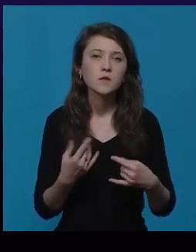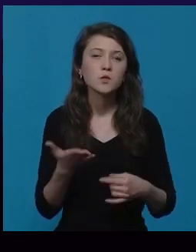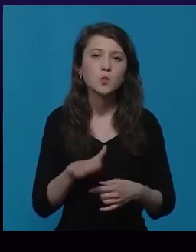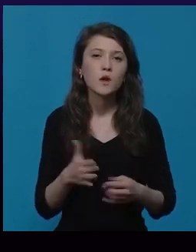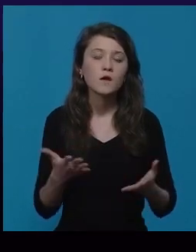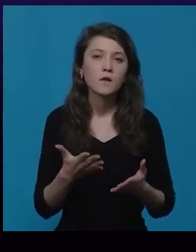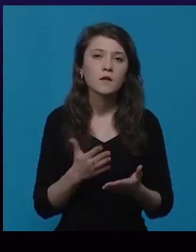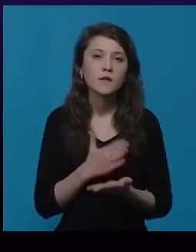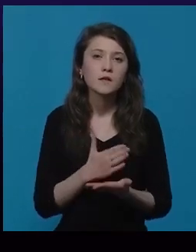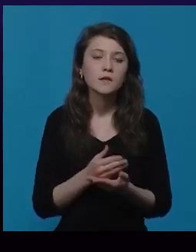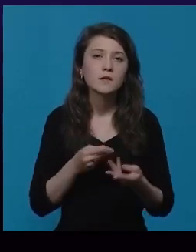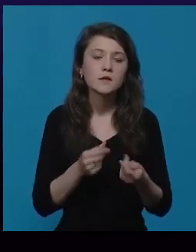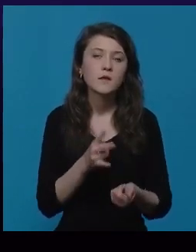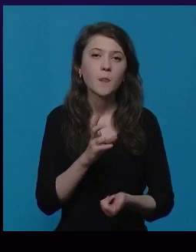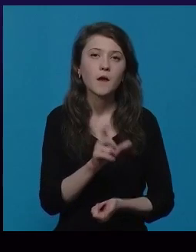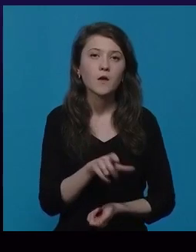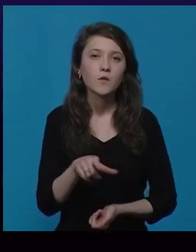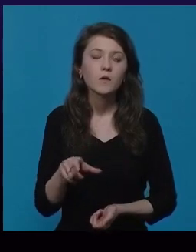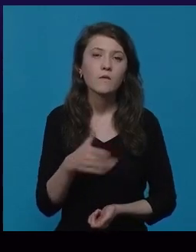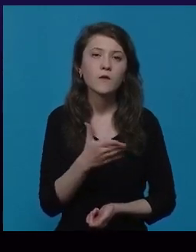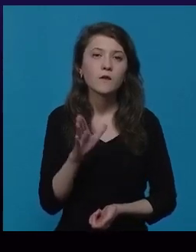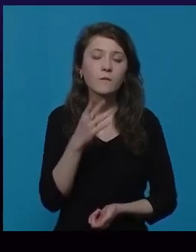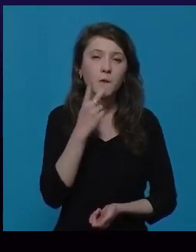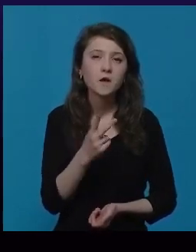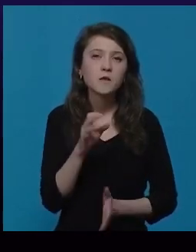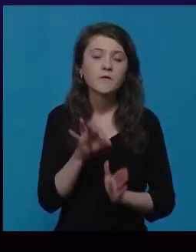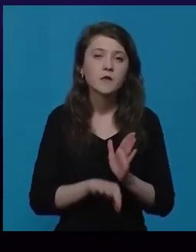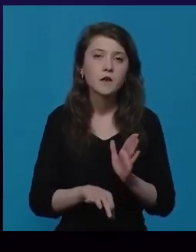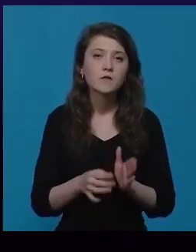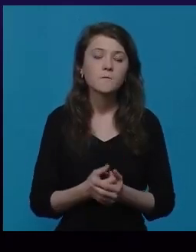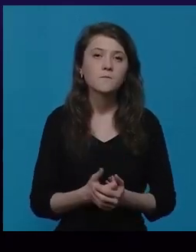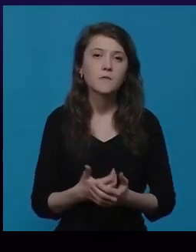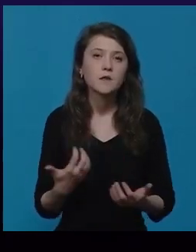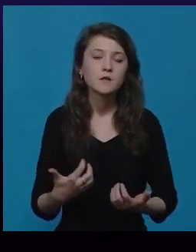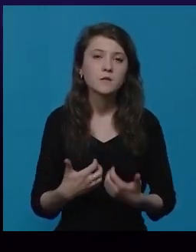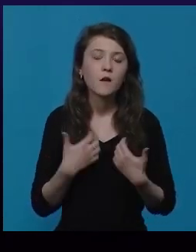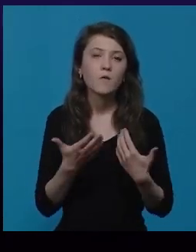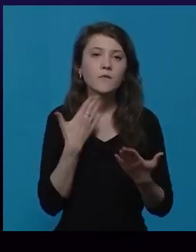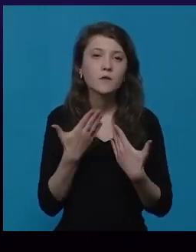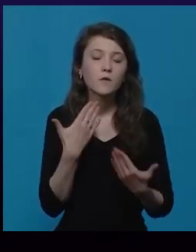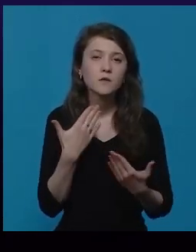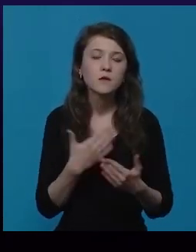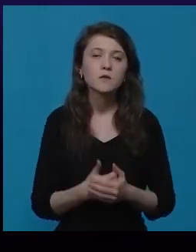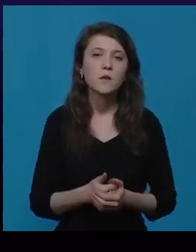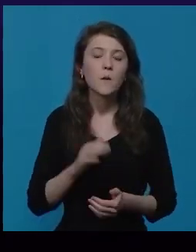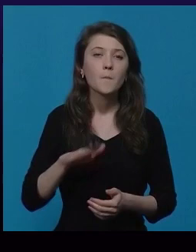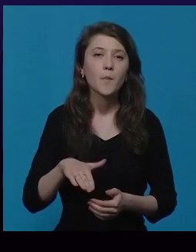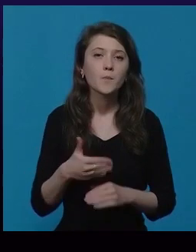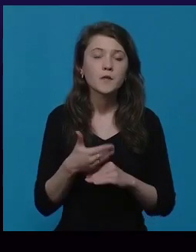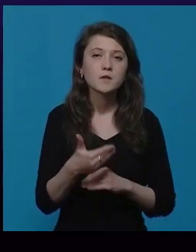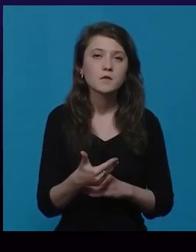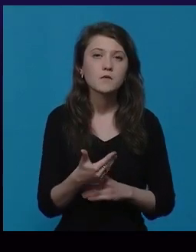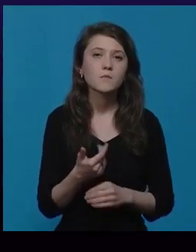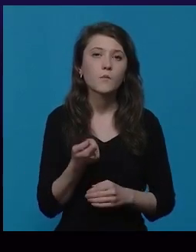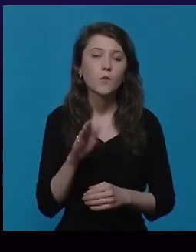діє на людей, і вони бачать зразу, страхом відносились, потім якось з невагою,